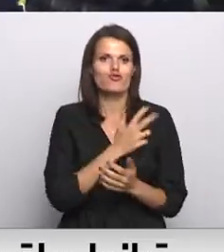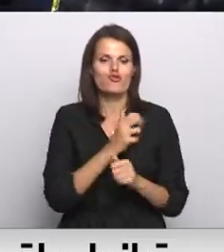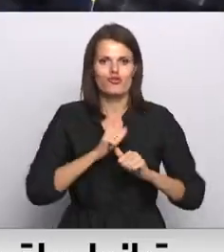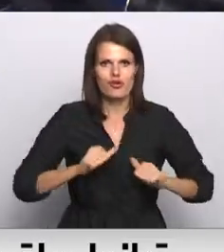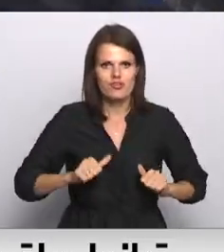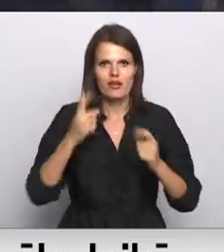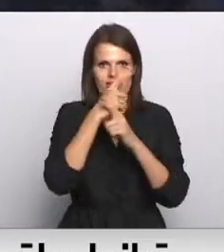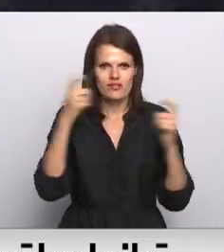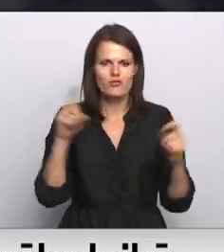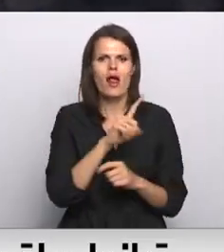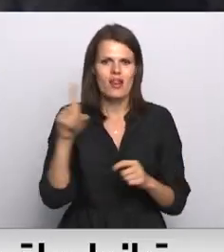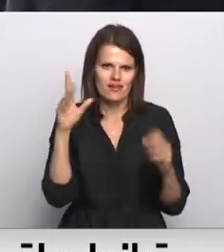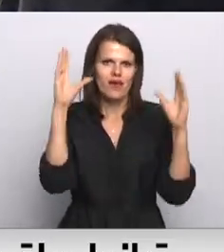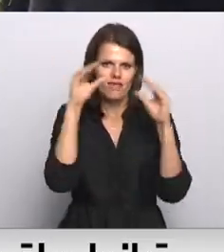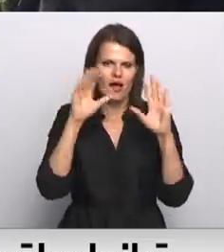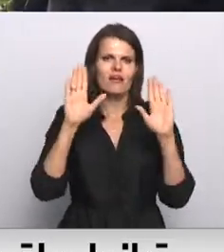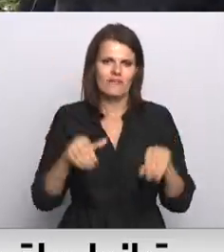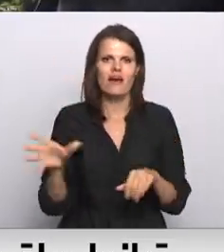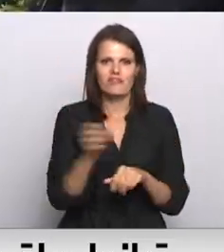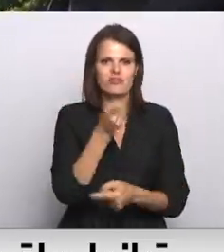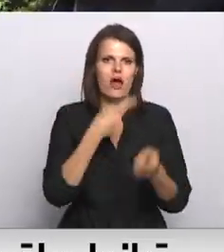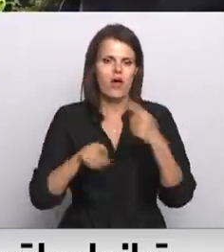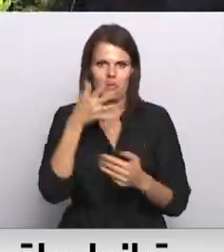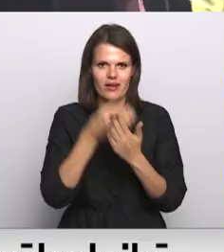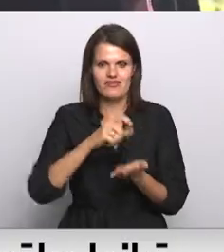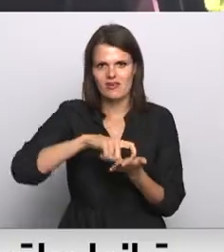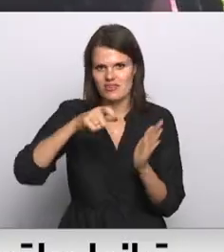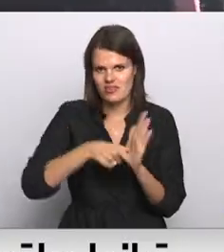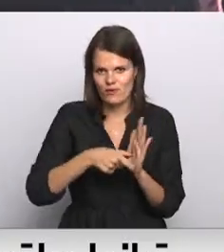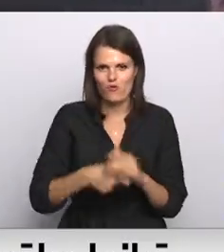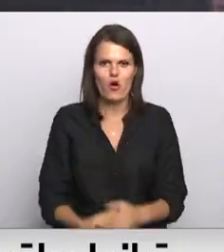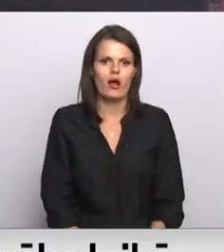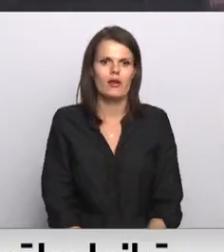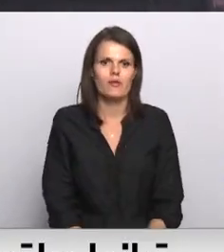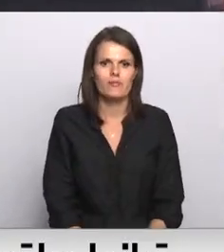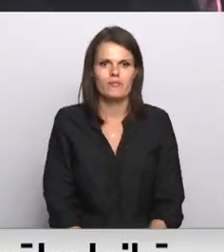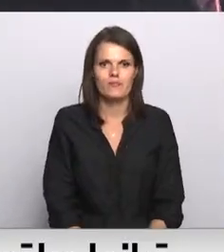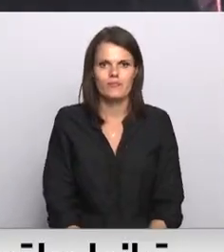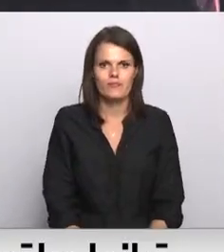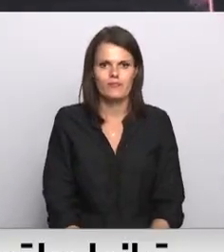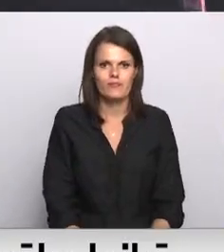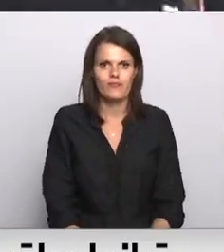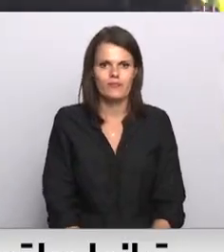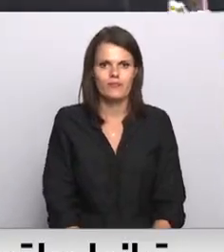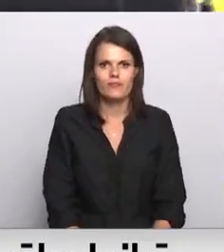dienas ziņoja, ka līdz vakaram visi varēšot atgriezties savos dzīvokļos. Ines Ķesteri, Justs Kurvins, TV Kurzeme.